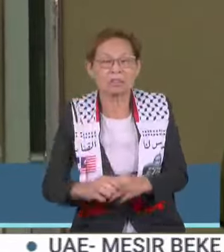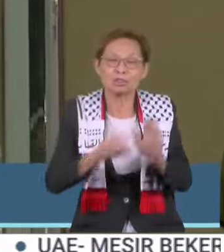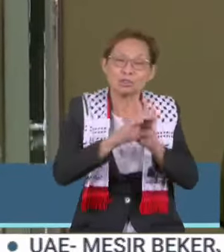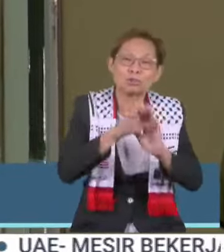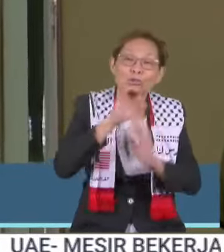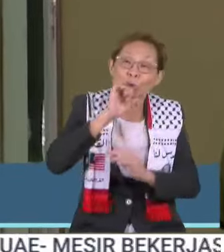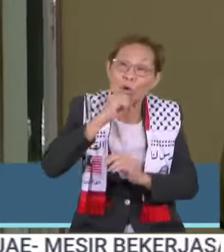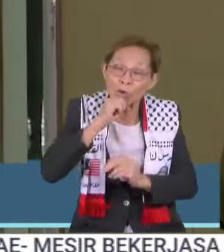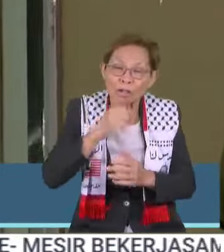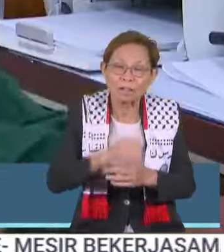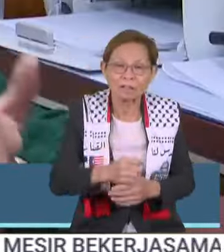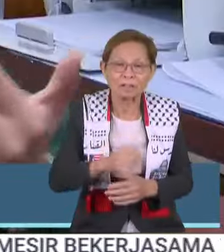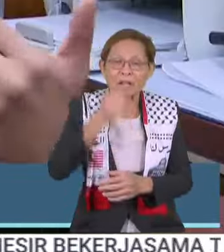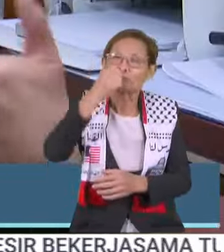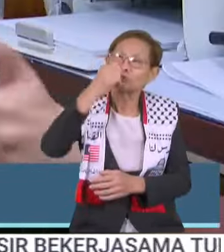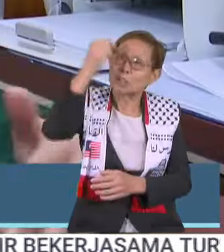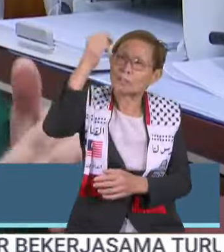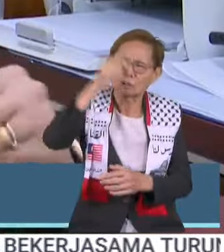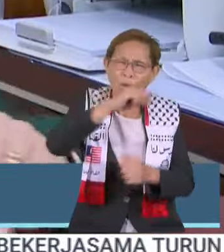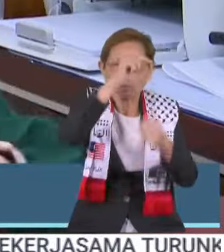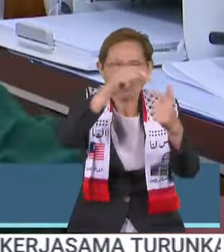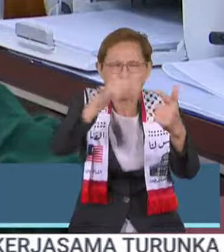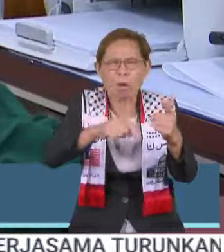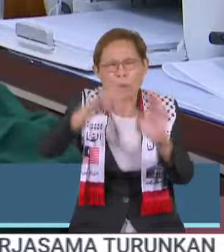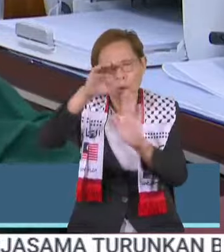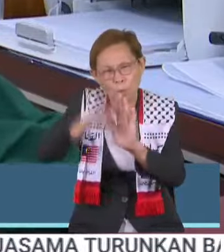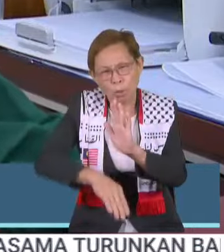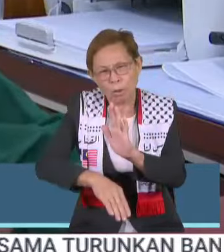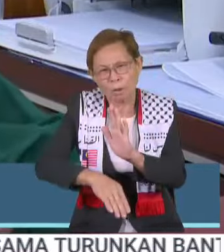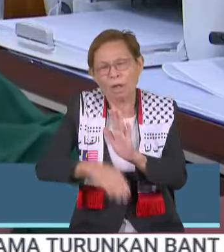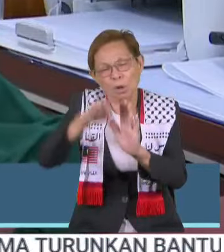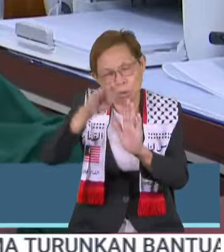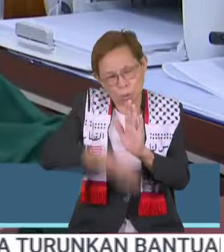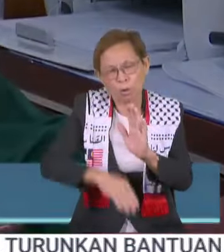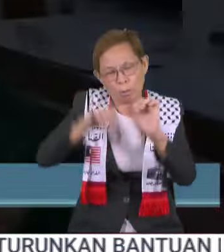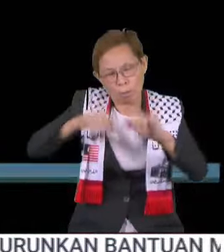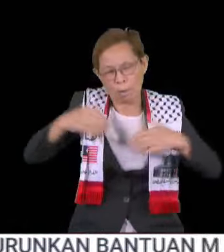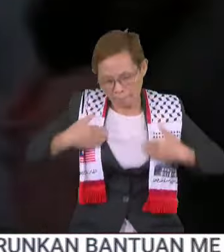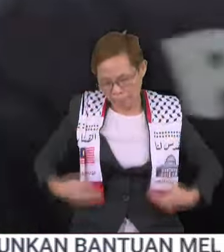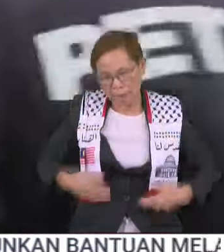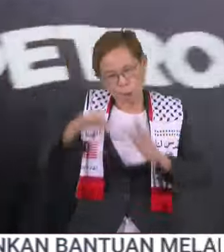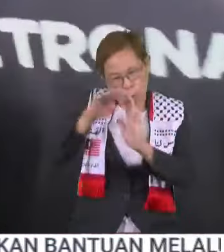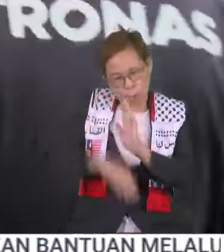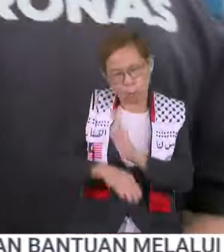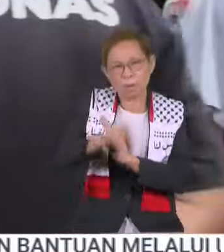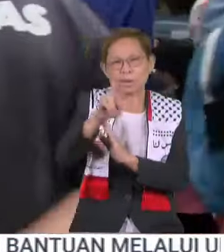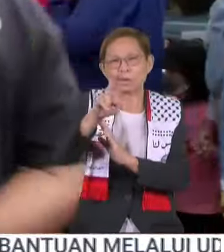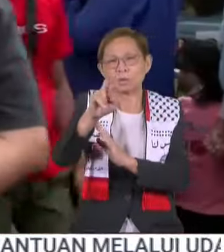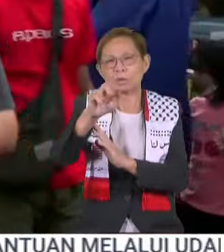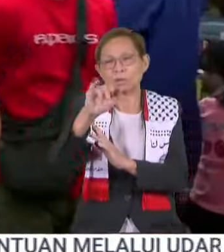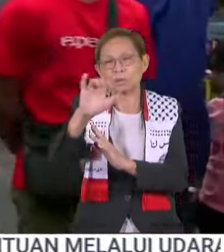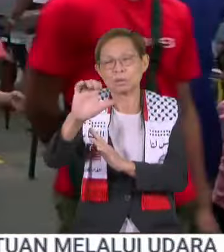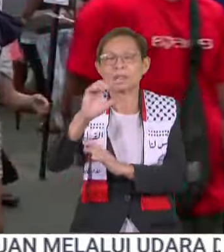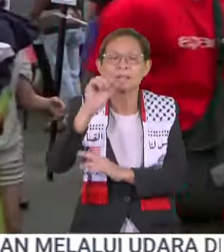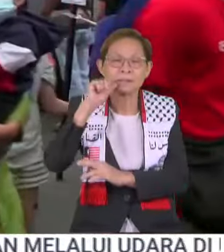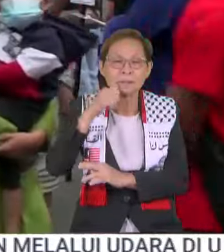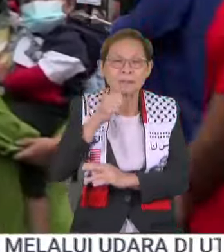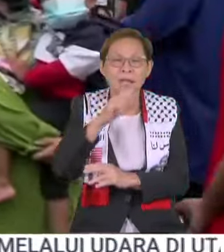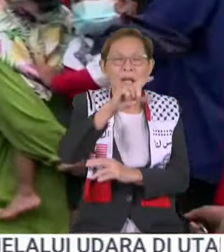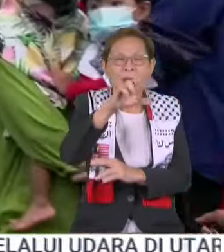macam oranges, cherries, all this boleh kasi kurangkan itu uric acid di badan kita. Gout